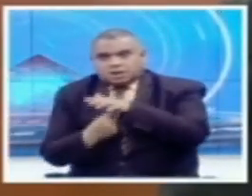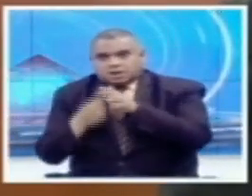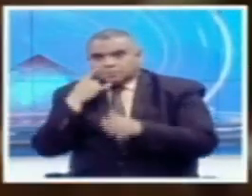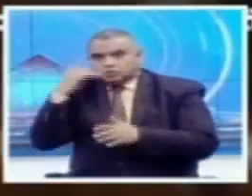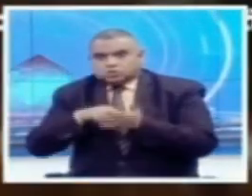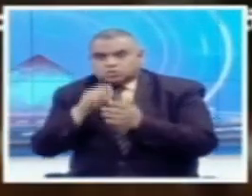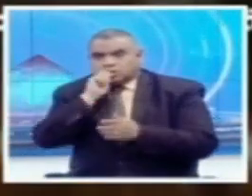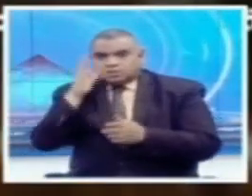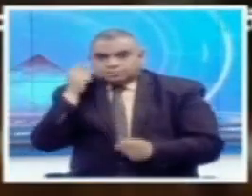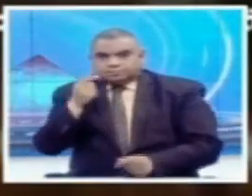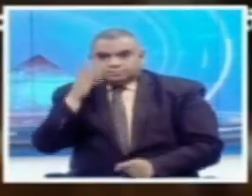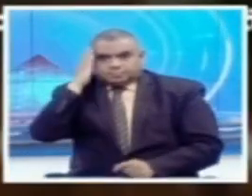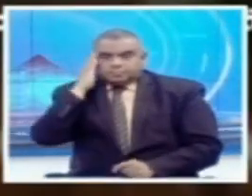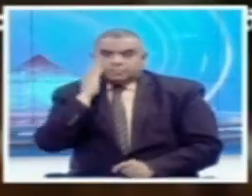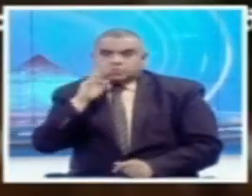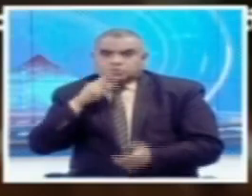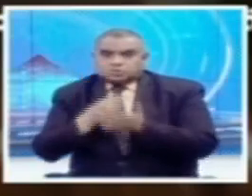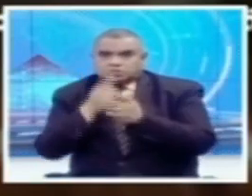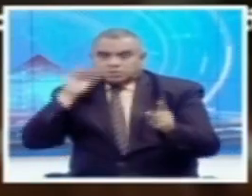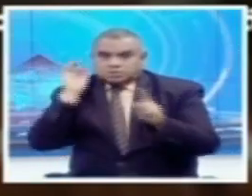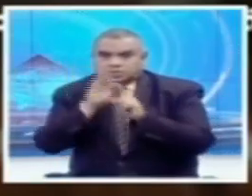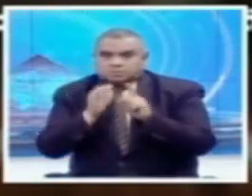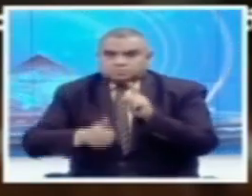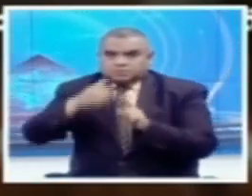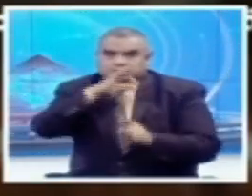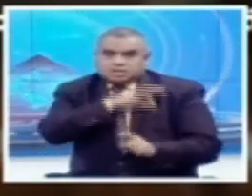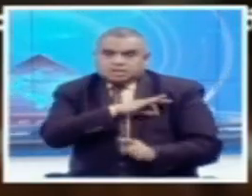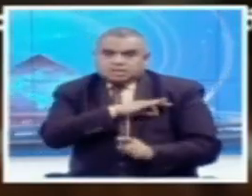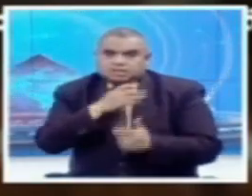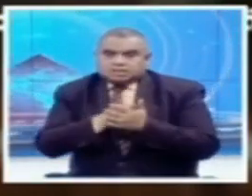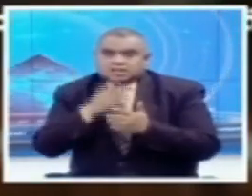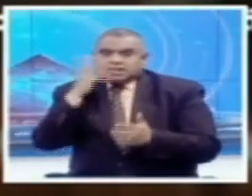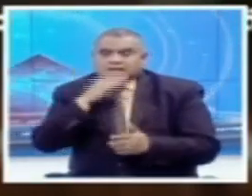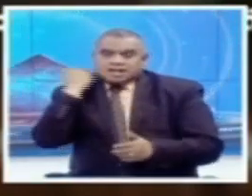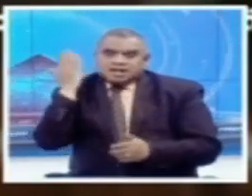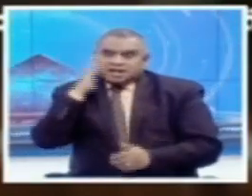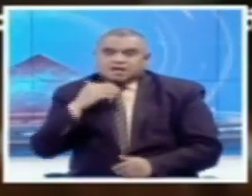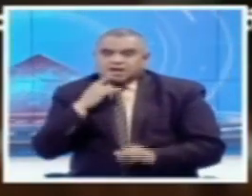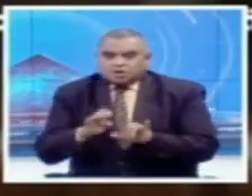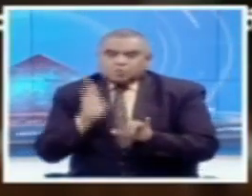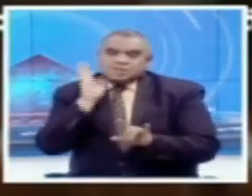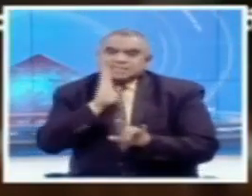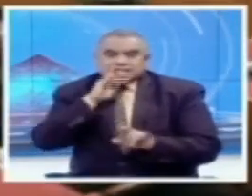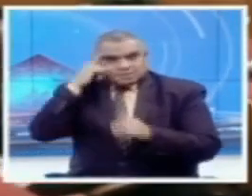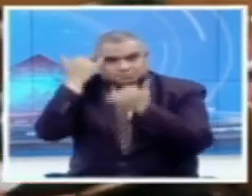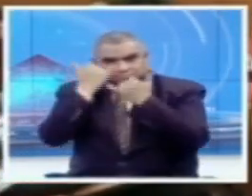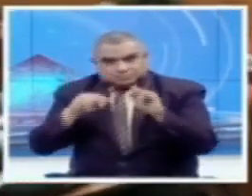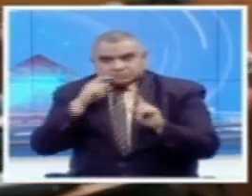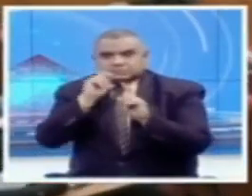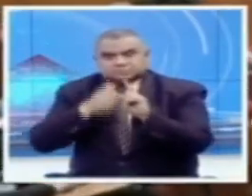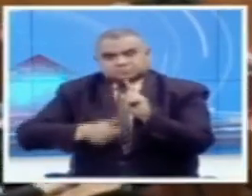كإعلاميين. أكتر حاجة أنا تحديداً أو شخصياً استفدت منها إيه هو حروب الجيل الرابع؟ إيه آليات الجيل الرابع؟ إيه أدوات الجيل الرابع؟